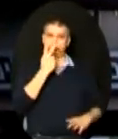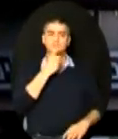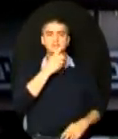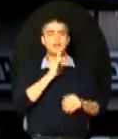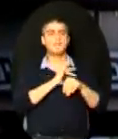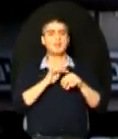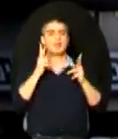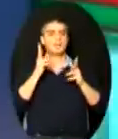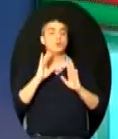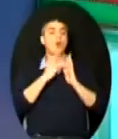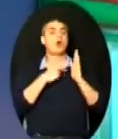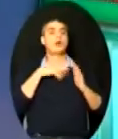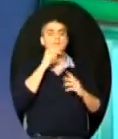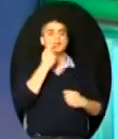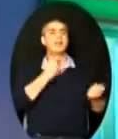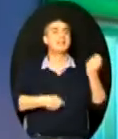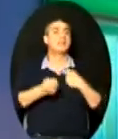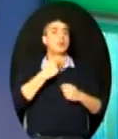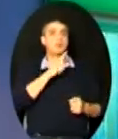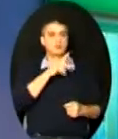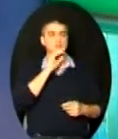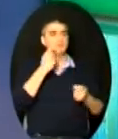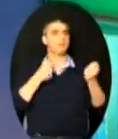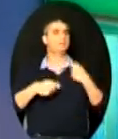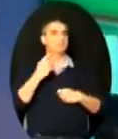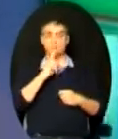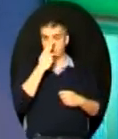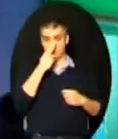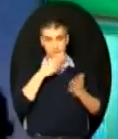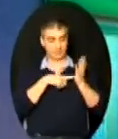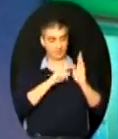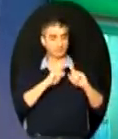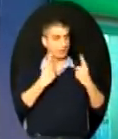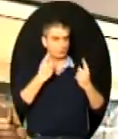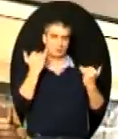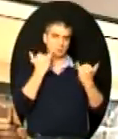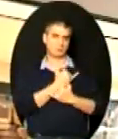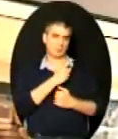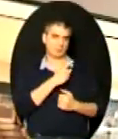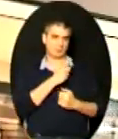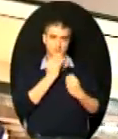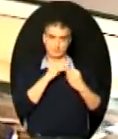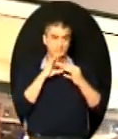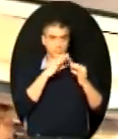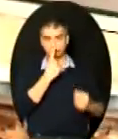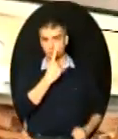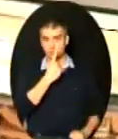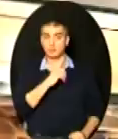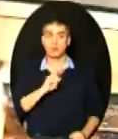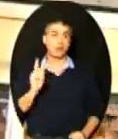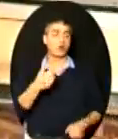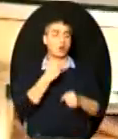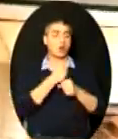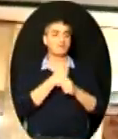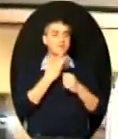פנאי ובידור. החוק שלי מדבר על קמעונאות, הוא מדבר על מסחר. מי שינסה להציג אותו אחרת, טועה ומתה. אגב, עוד משפט אחד. כל